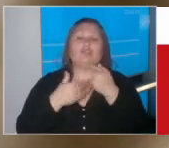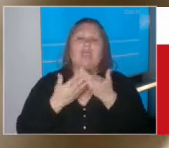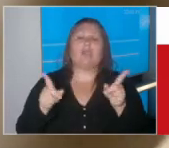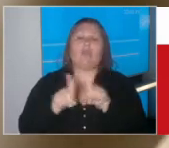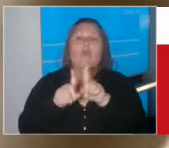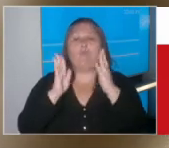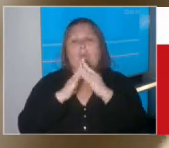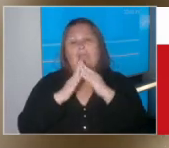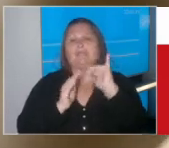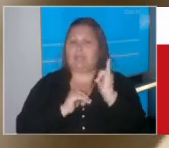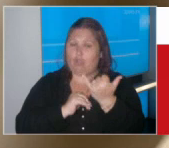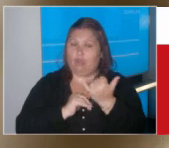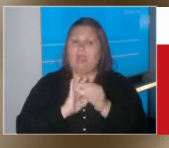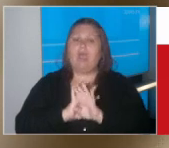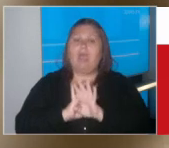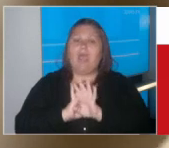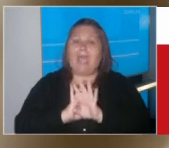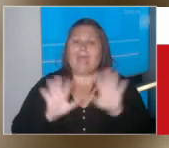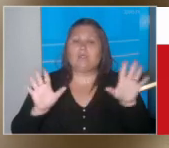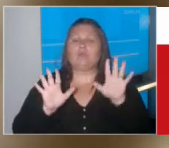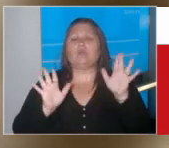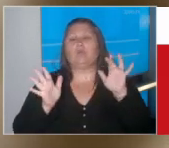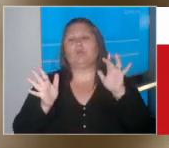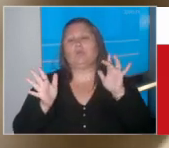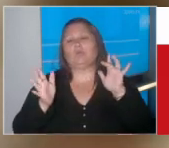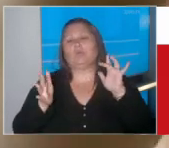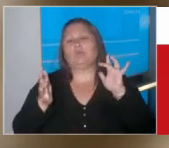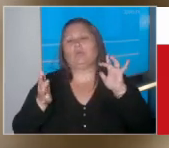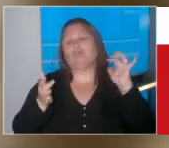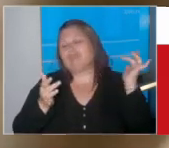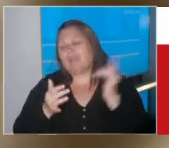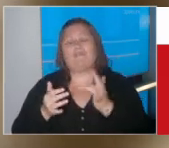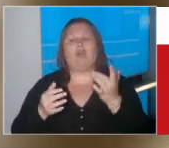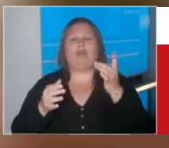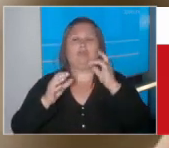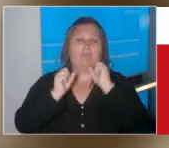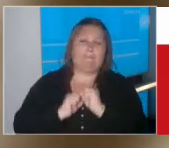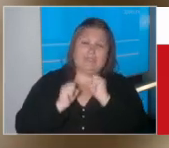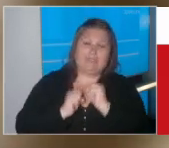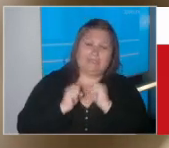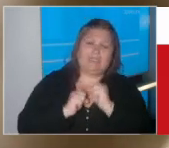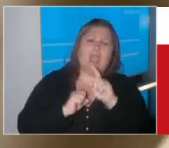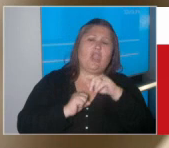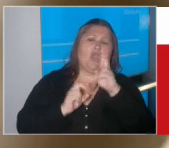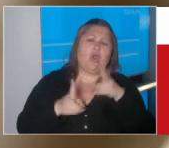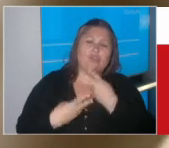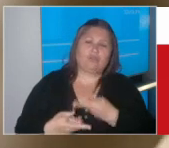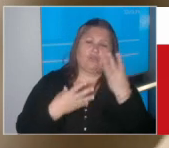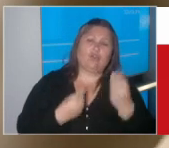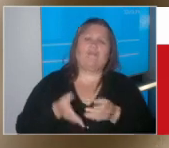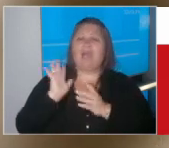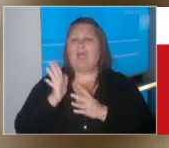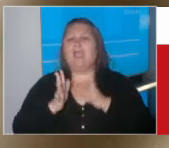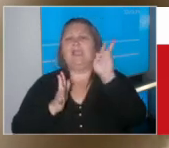זה נכון. אסור לבגוד בבייס. לא משנה אם זה טוב, אם זה רע, אם זה לטובת ממשלה כזאת או אחרת. יש